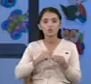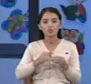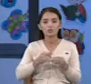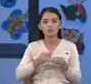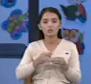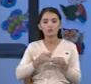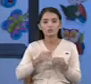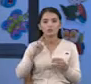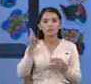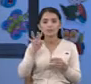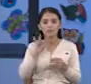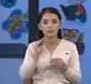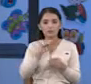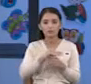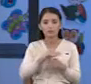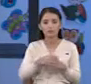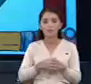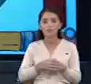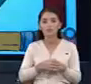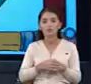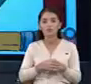Ручка, ручки.